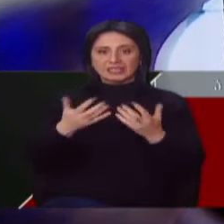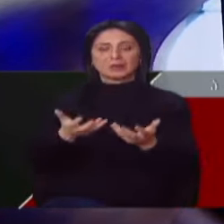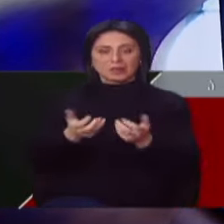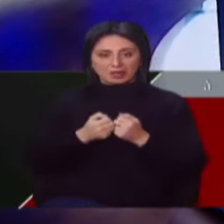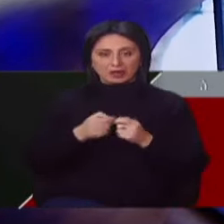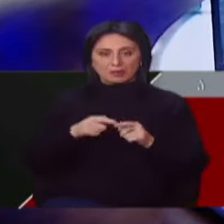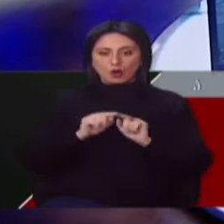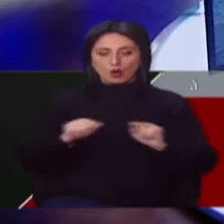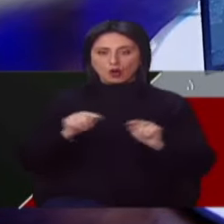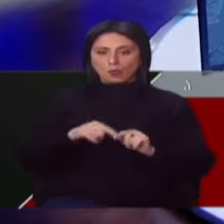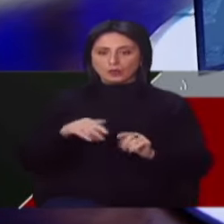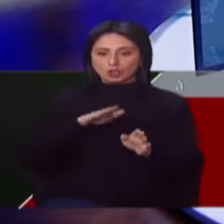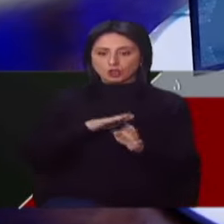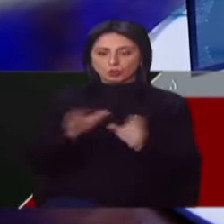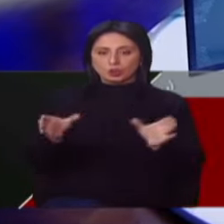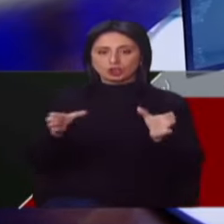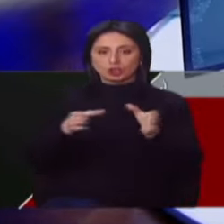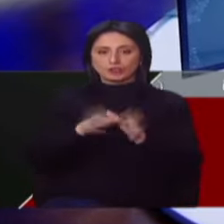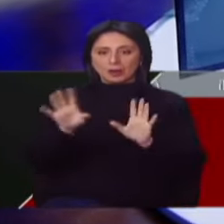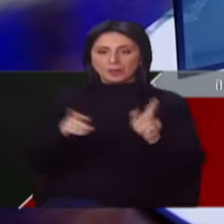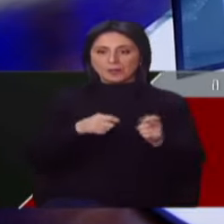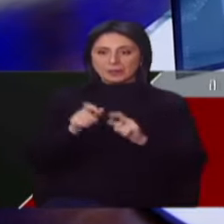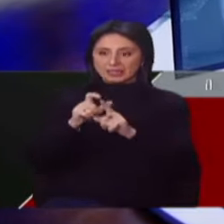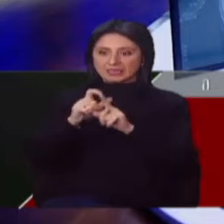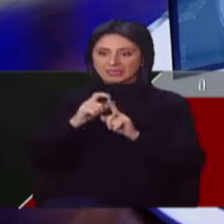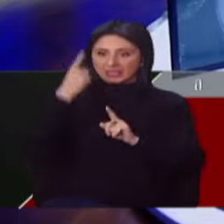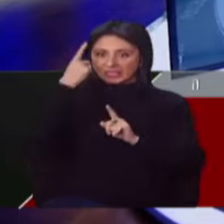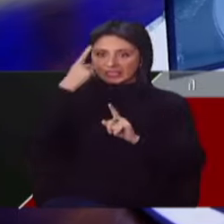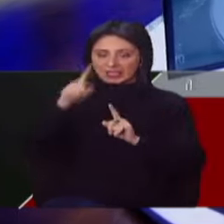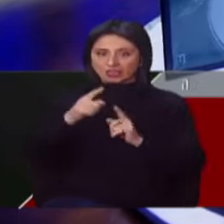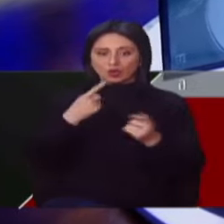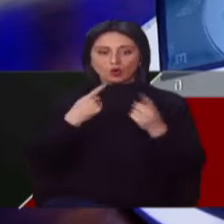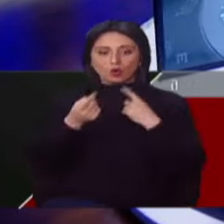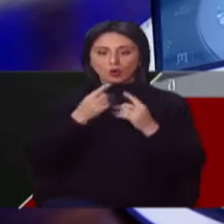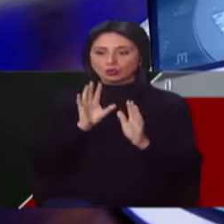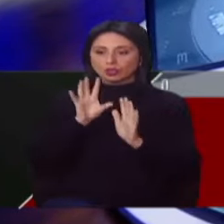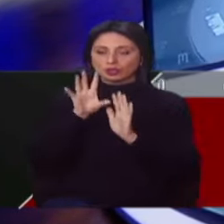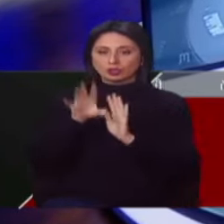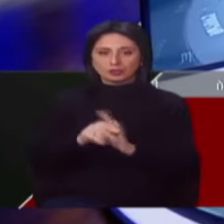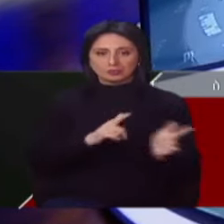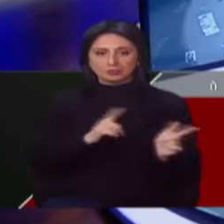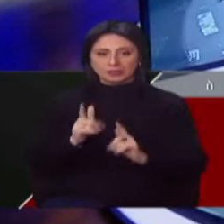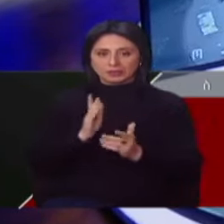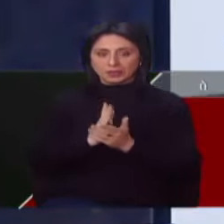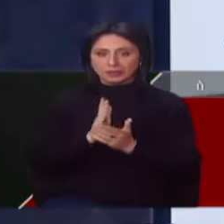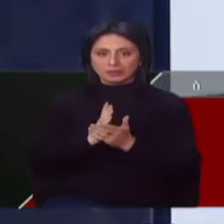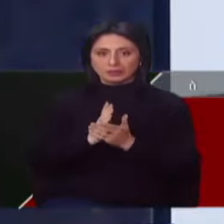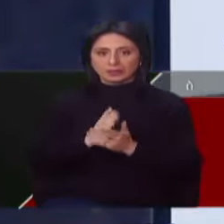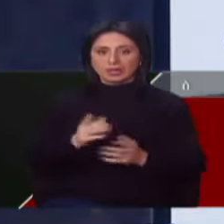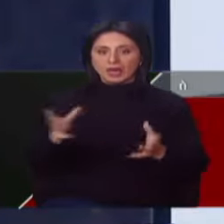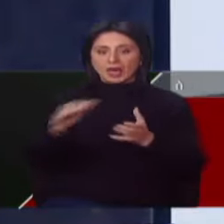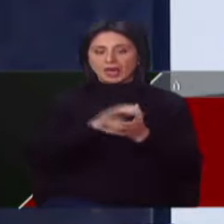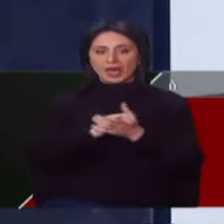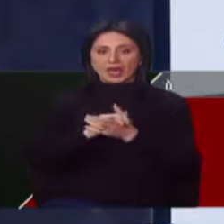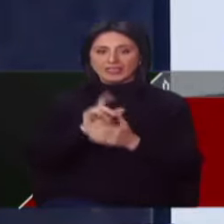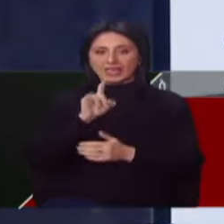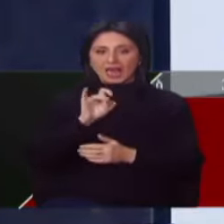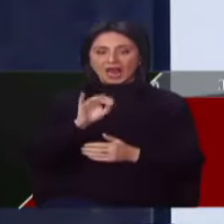igeben. Opozitsiis titkmis suli shemadgeloba prezidentis ideis garshemo konsultatsiebshi chasartavad mzad aris. Ertianobis